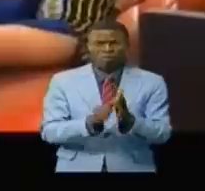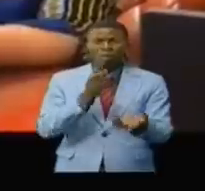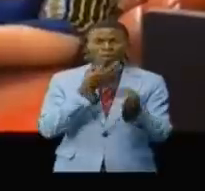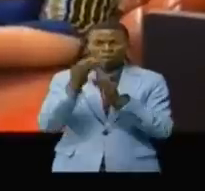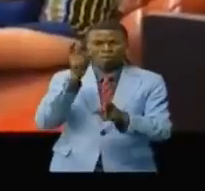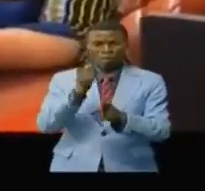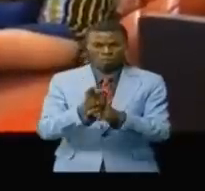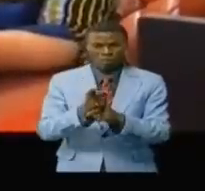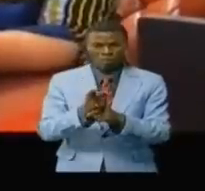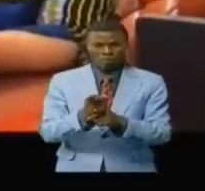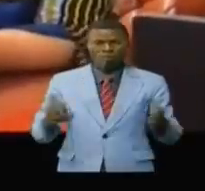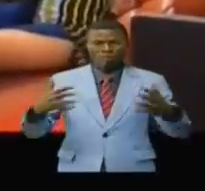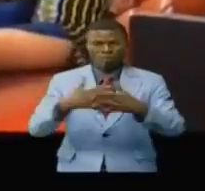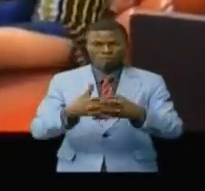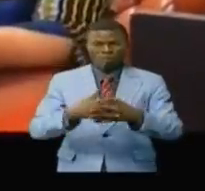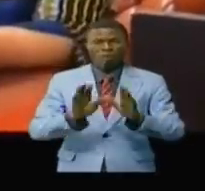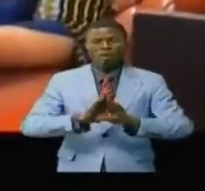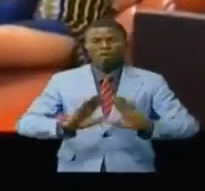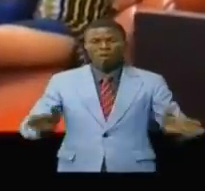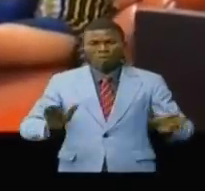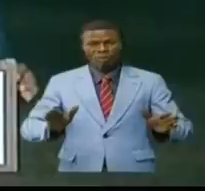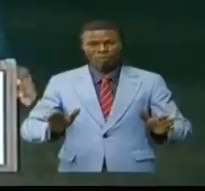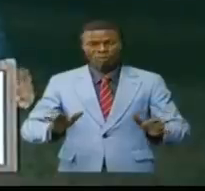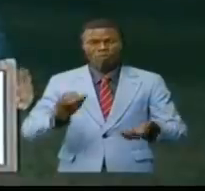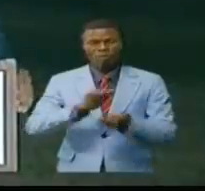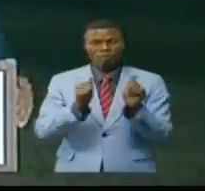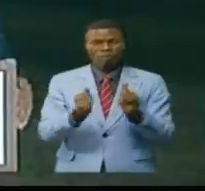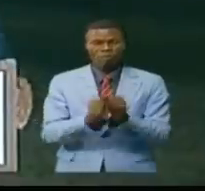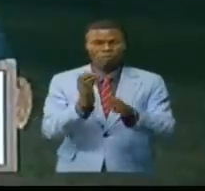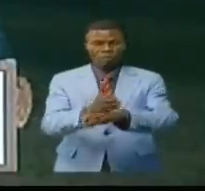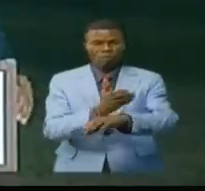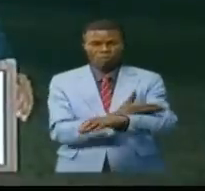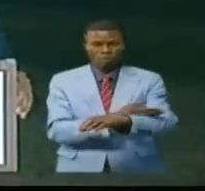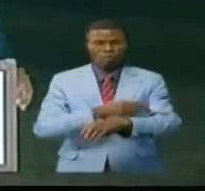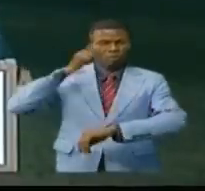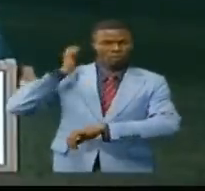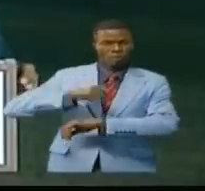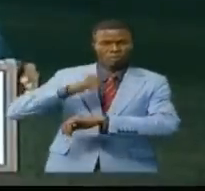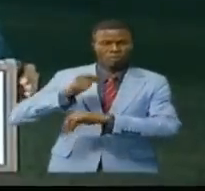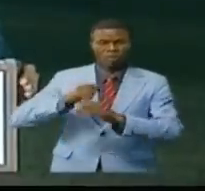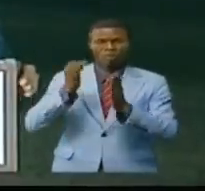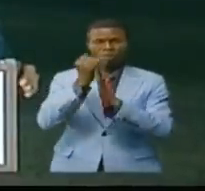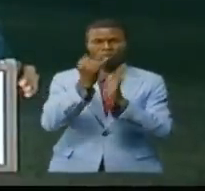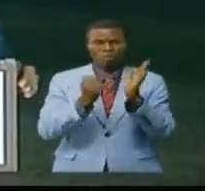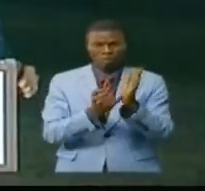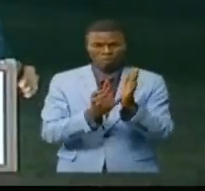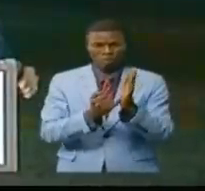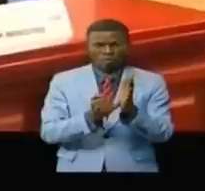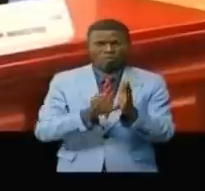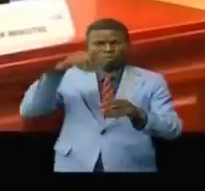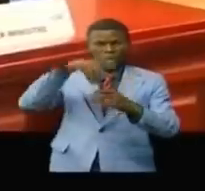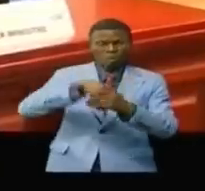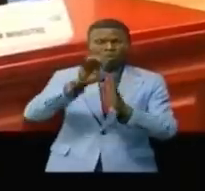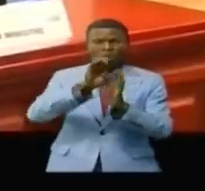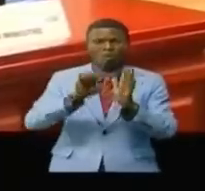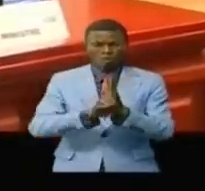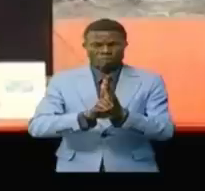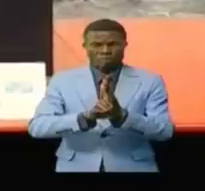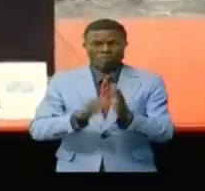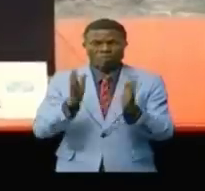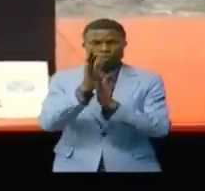précision, de cohérence et d'adaptation par rapport à l'évolution juridico-institutionnelle issue de la Constitution